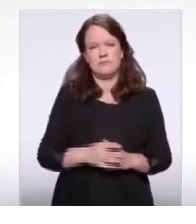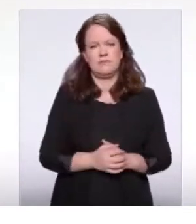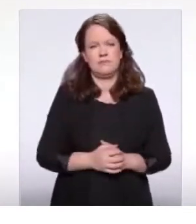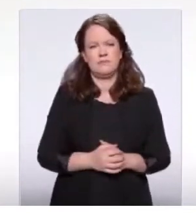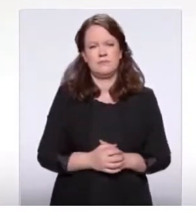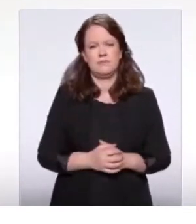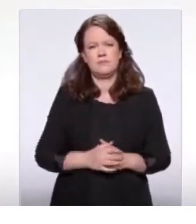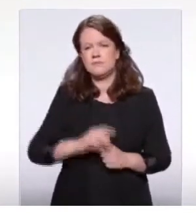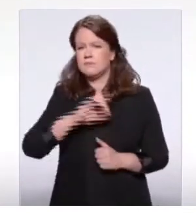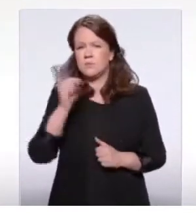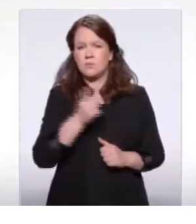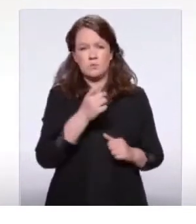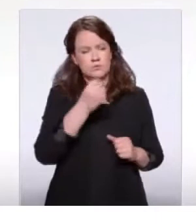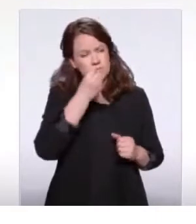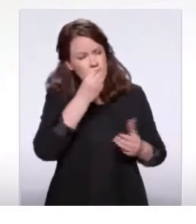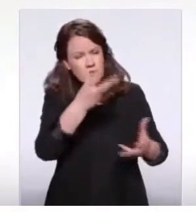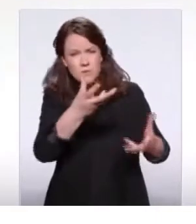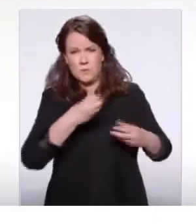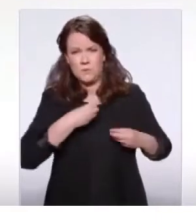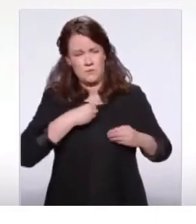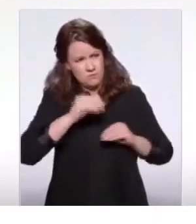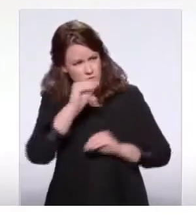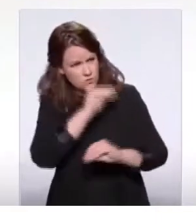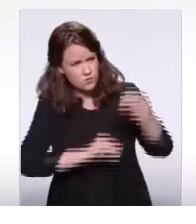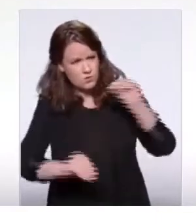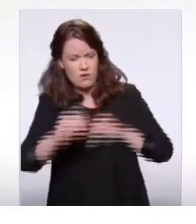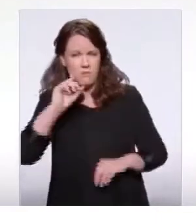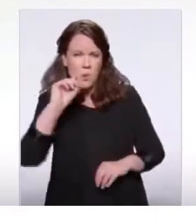tous puissent avoir les soins dont ils ont besoin.